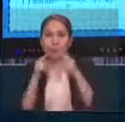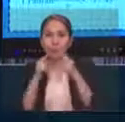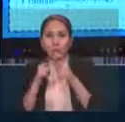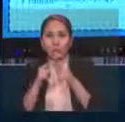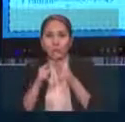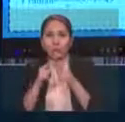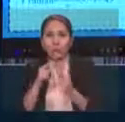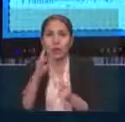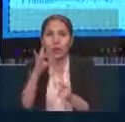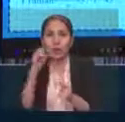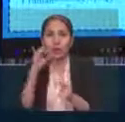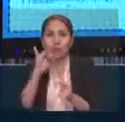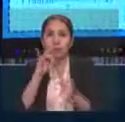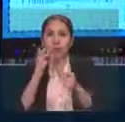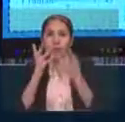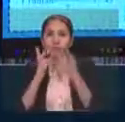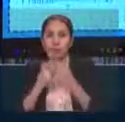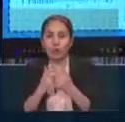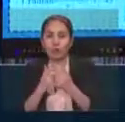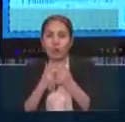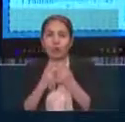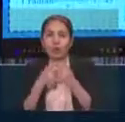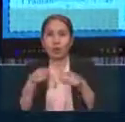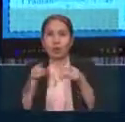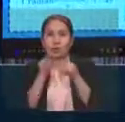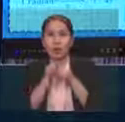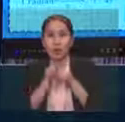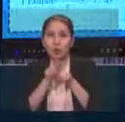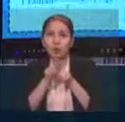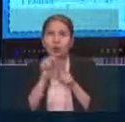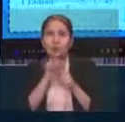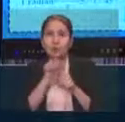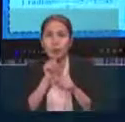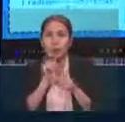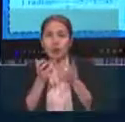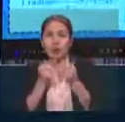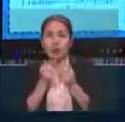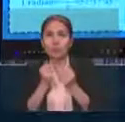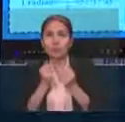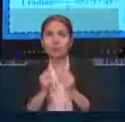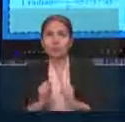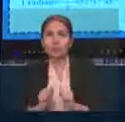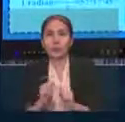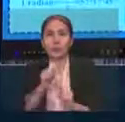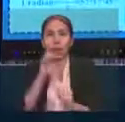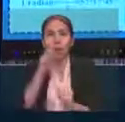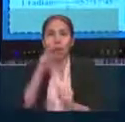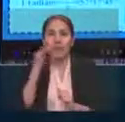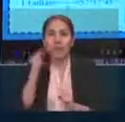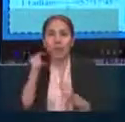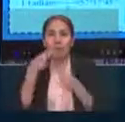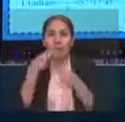burchakning radian o'lchovi sifatida xuddi shunday nisbatni olamiz. Demak, alfa